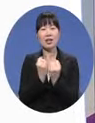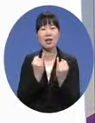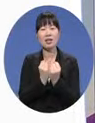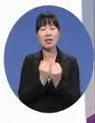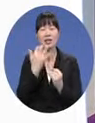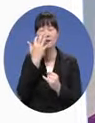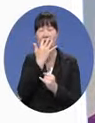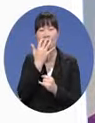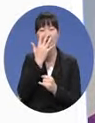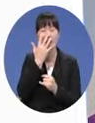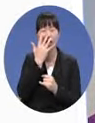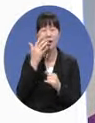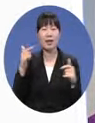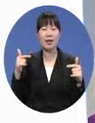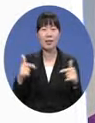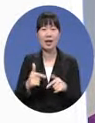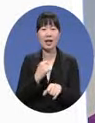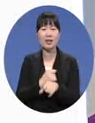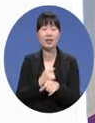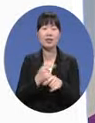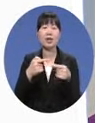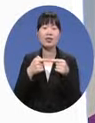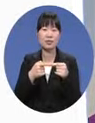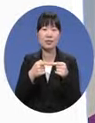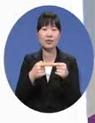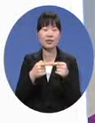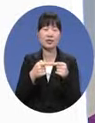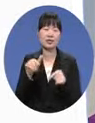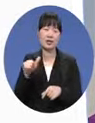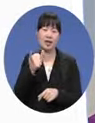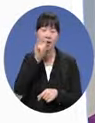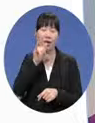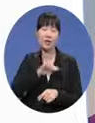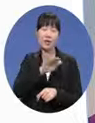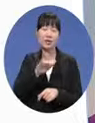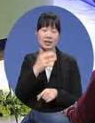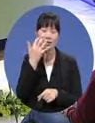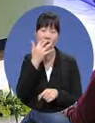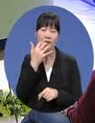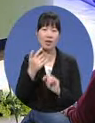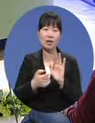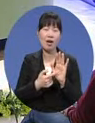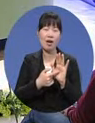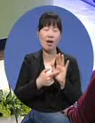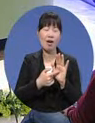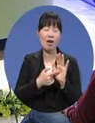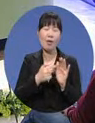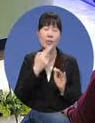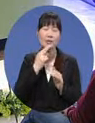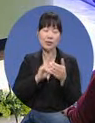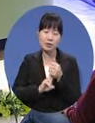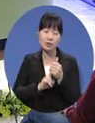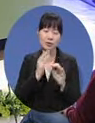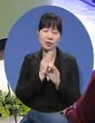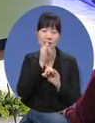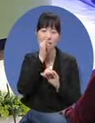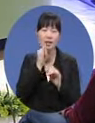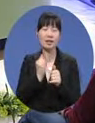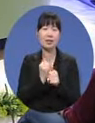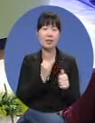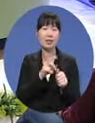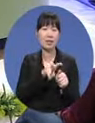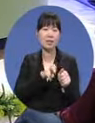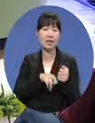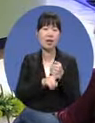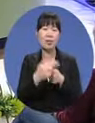불감증을 없애는 치료의 첫 번째 단계 코스예요. 우리는 성을 정말 내놓지 않고 그러는데 왜냐하면 남자를 미워할 이유는